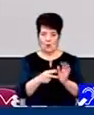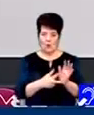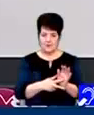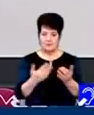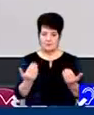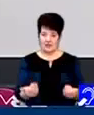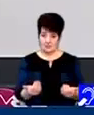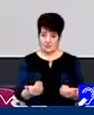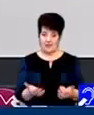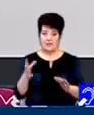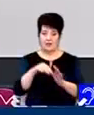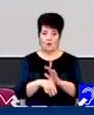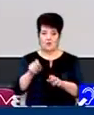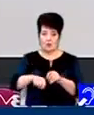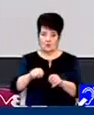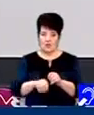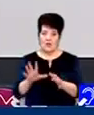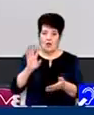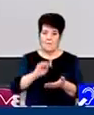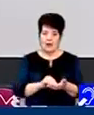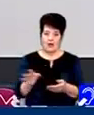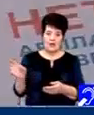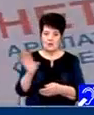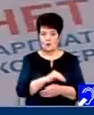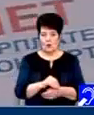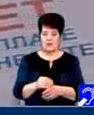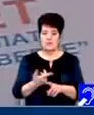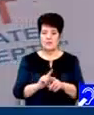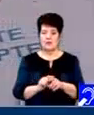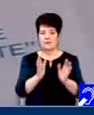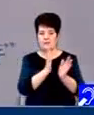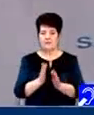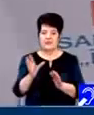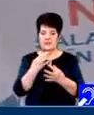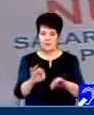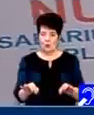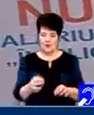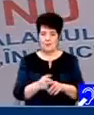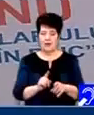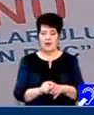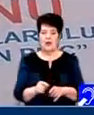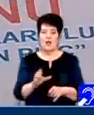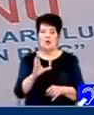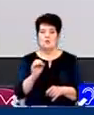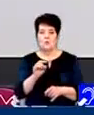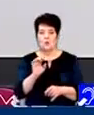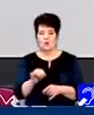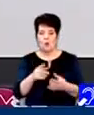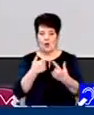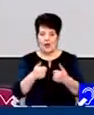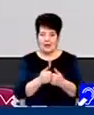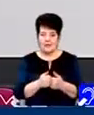2017-2018 prezent. În cadrul controlelor se vor aplica toate metodele și instrumentele disponibile, inclusiv cu suportul organelor de drept